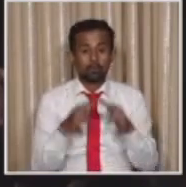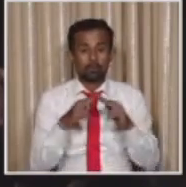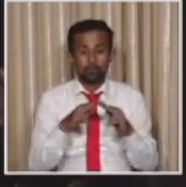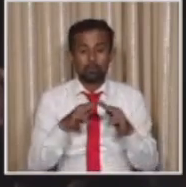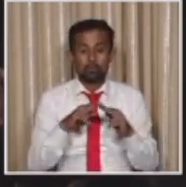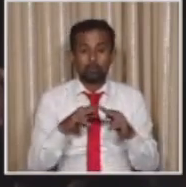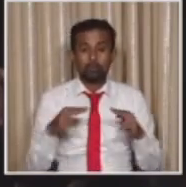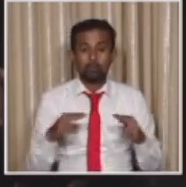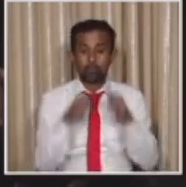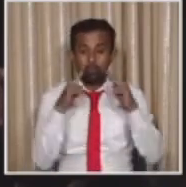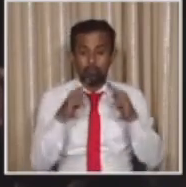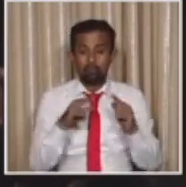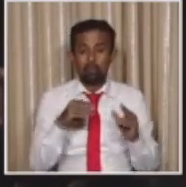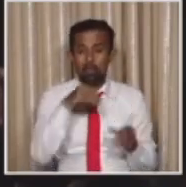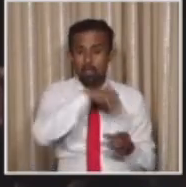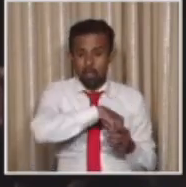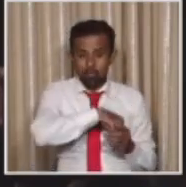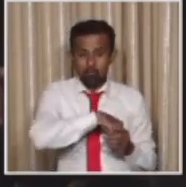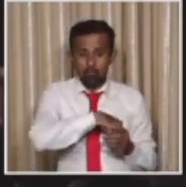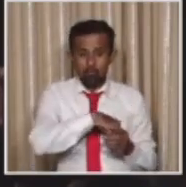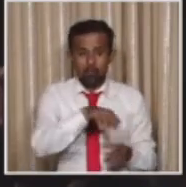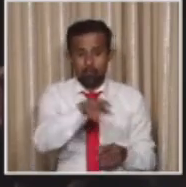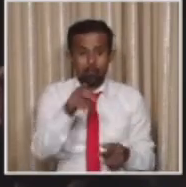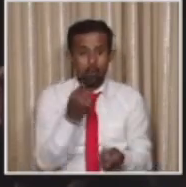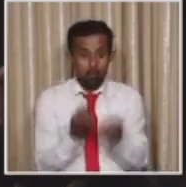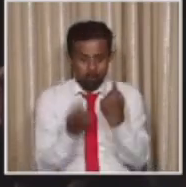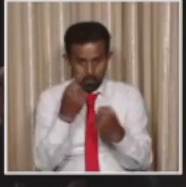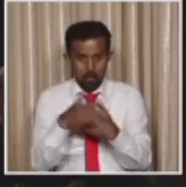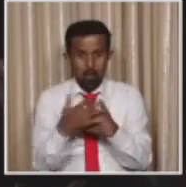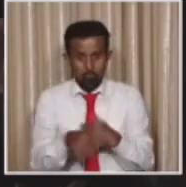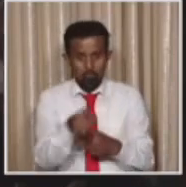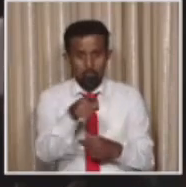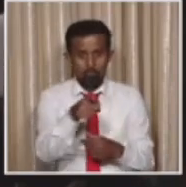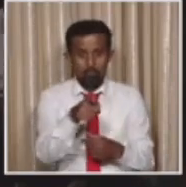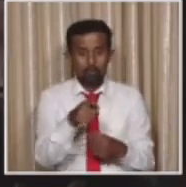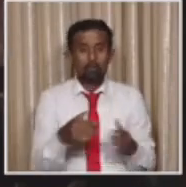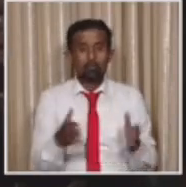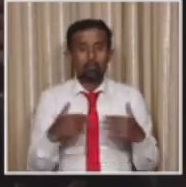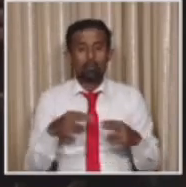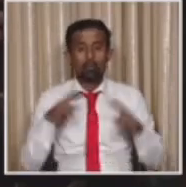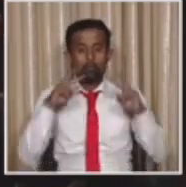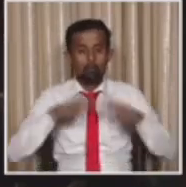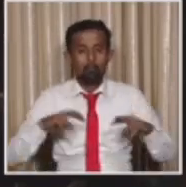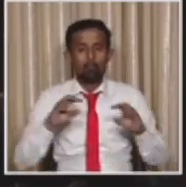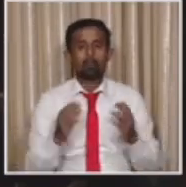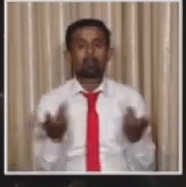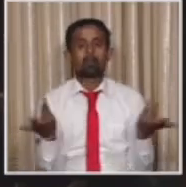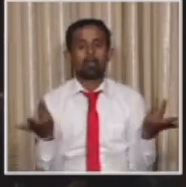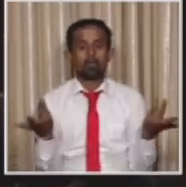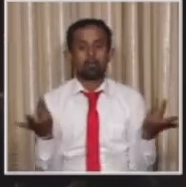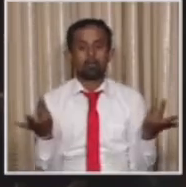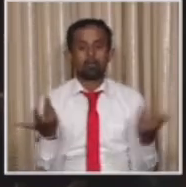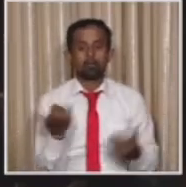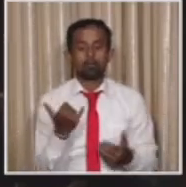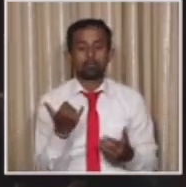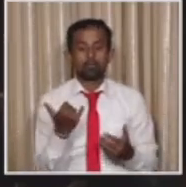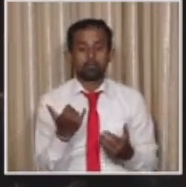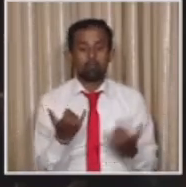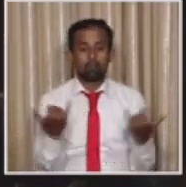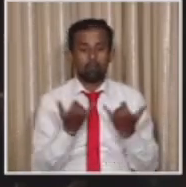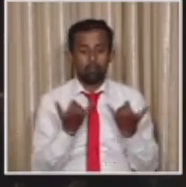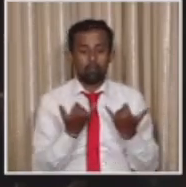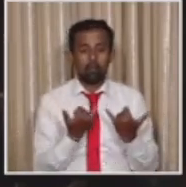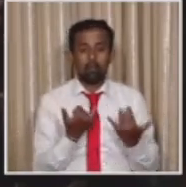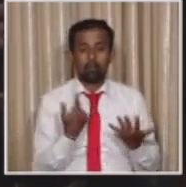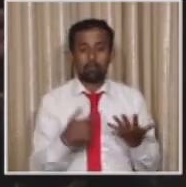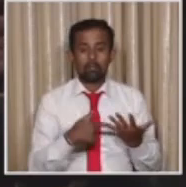ද්‍රව්‍ය මේක ඇතුළේ තියනවද කියලා ඔබතුමාලා පරීක්ෂණයක් කරාද කියලා? තාම එහෙම පරීක්ෂණයක් කළා නැහැ. සමහරවිට විකිරණශීලී ද්‍රව්‍ය මේක ඇතුළේ